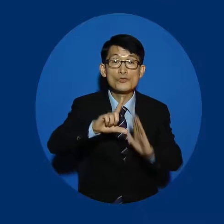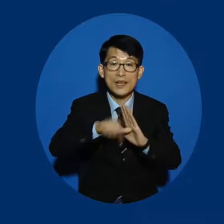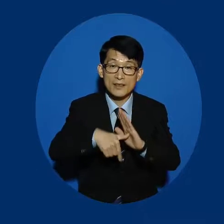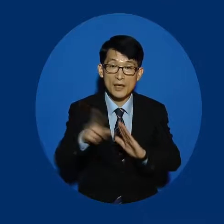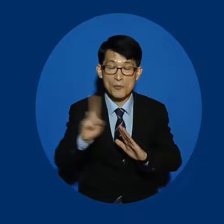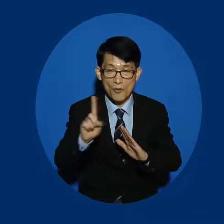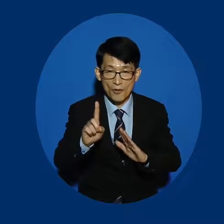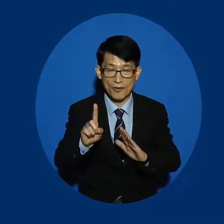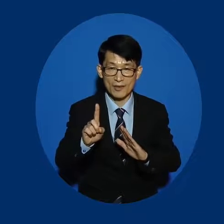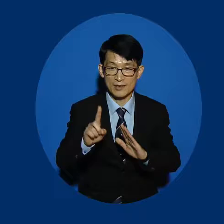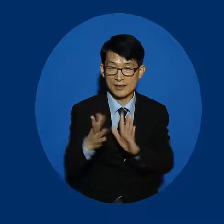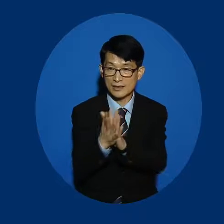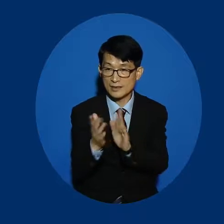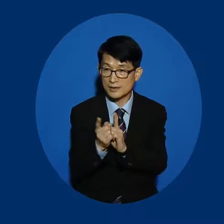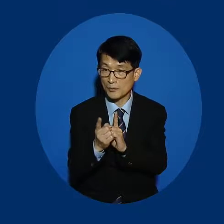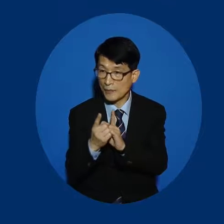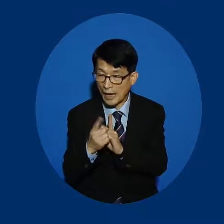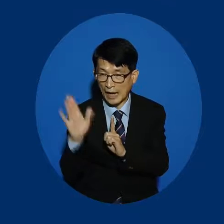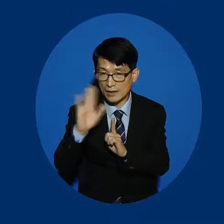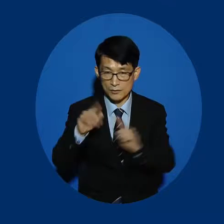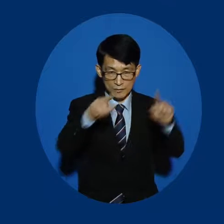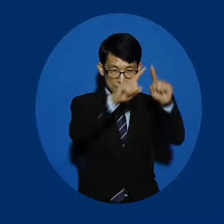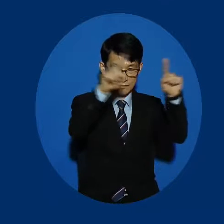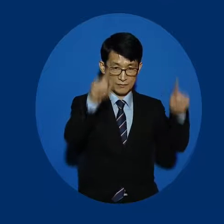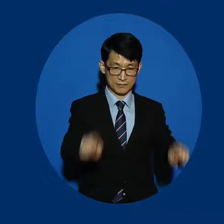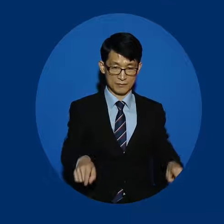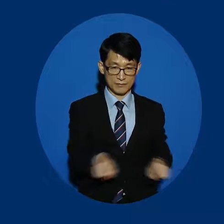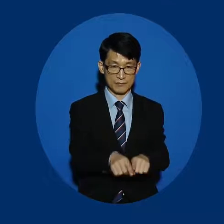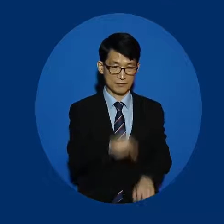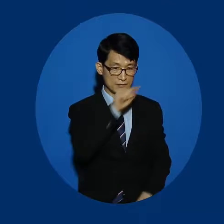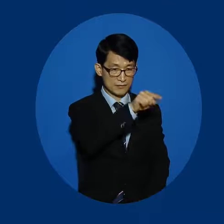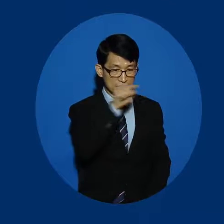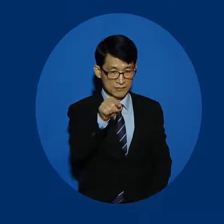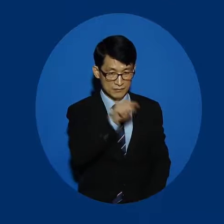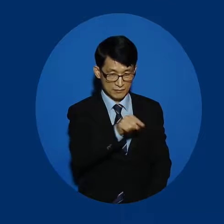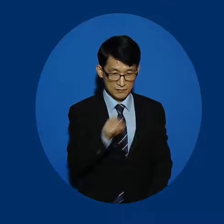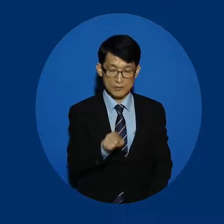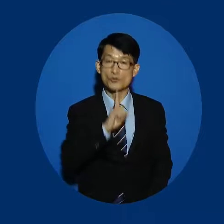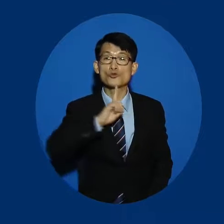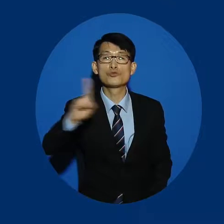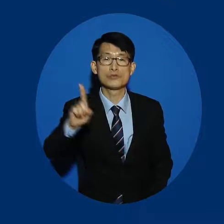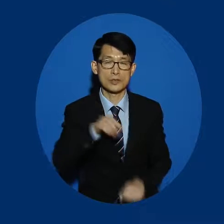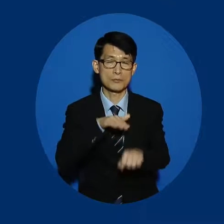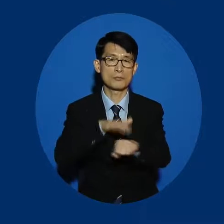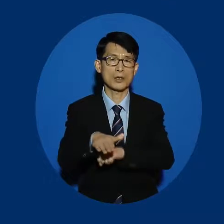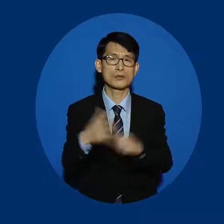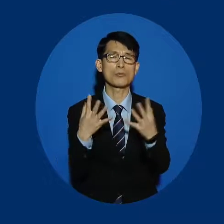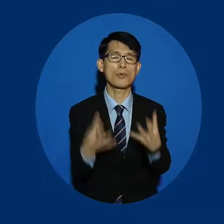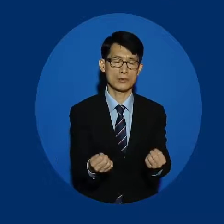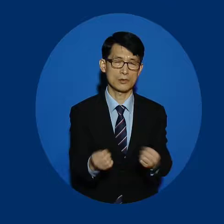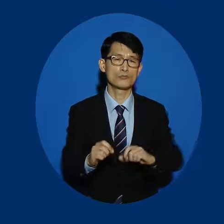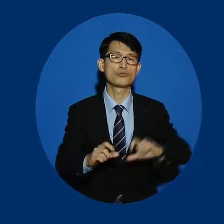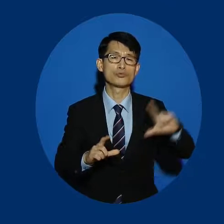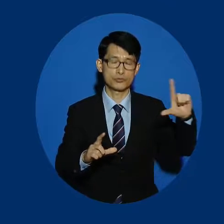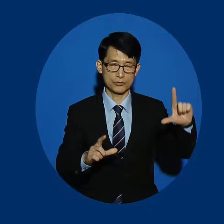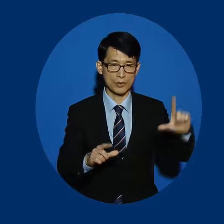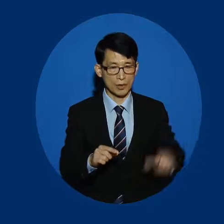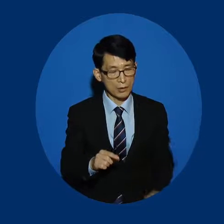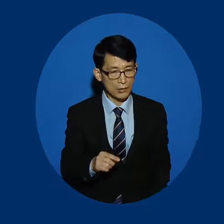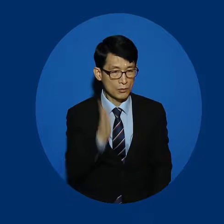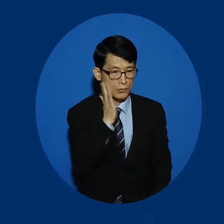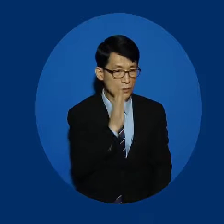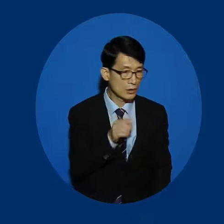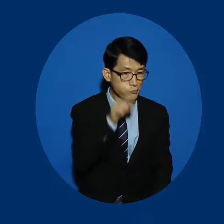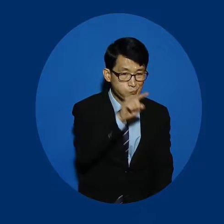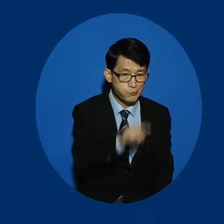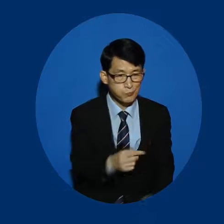주문하는 곳이죠. 이런 게 많아서 시각장애인들이 많이 어려움을 지금 겪고 있고요. 그리고 시설을 하지 못하다 보니까